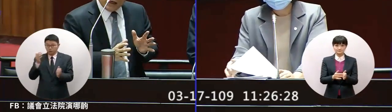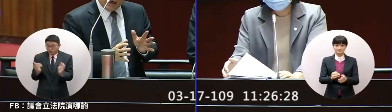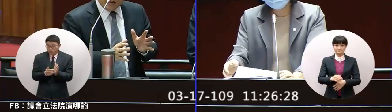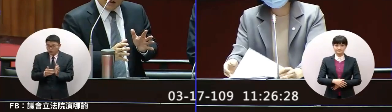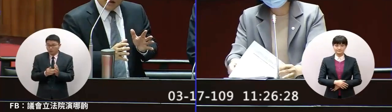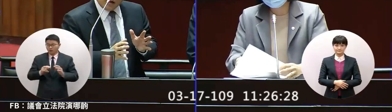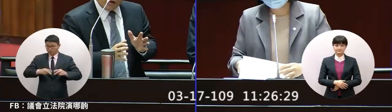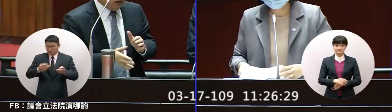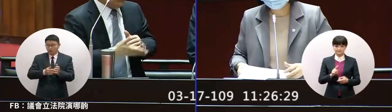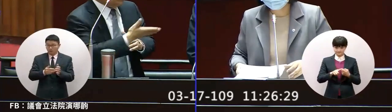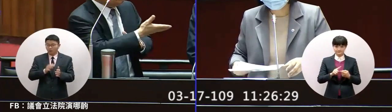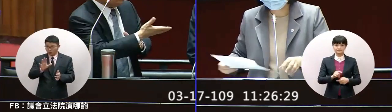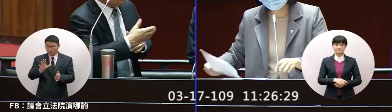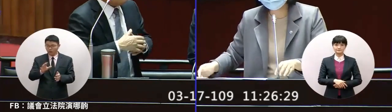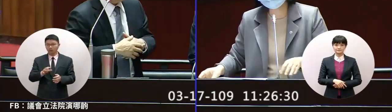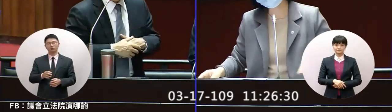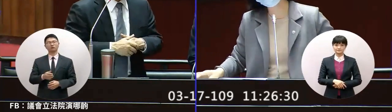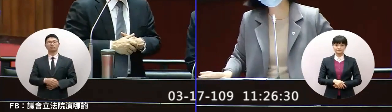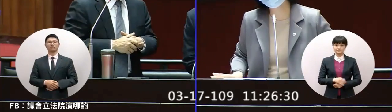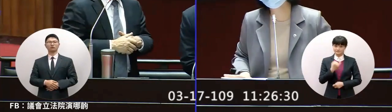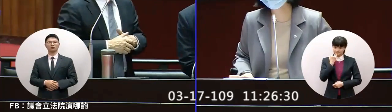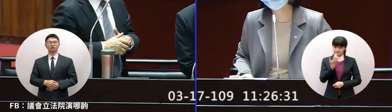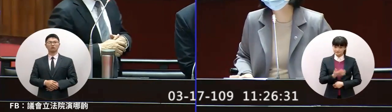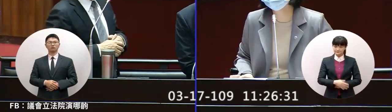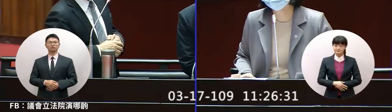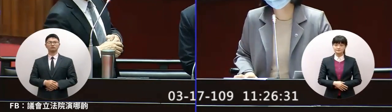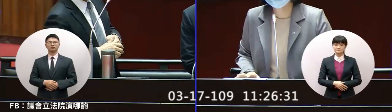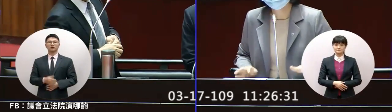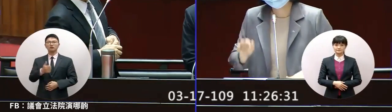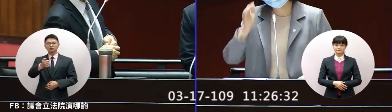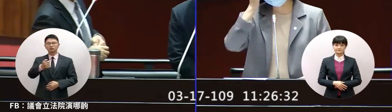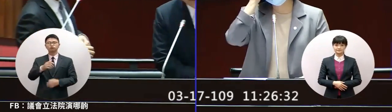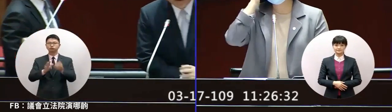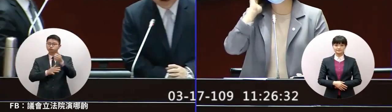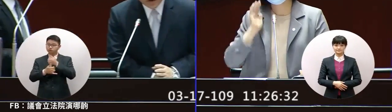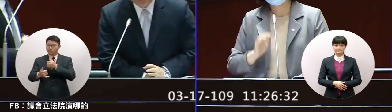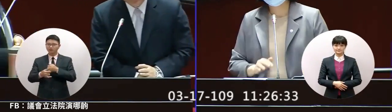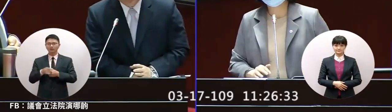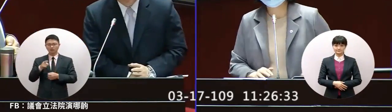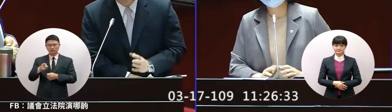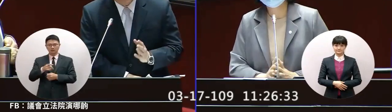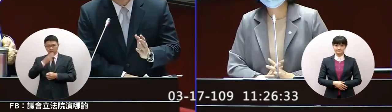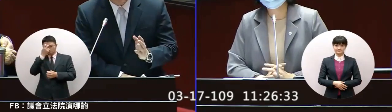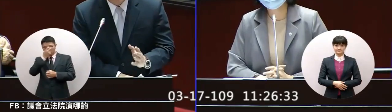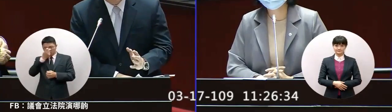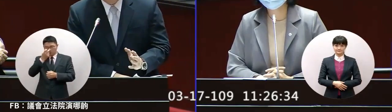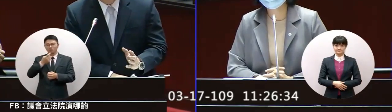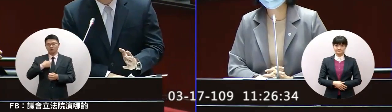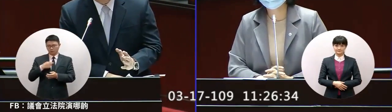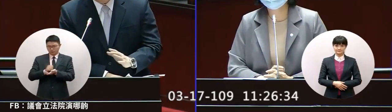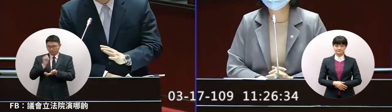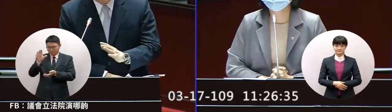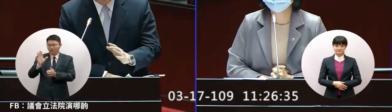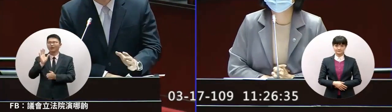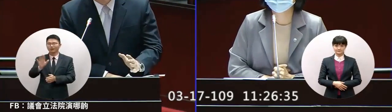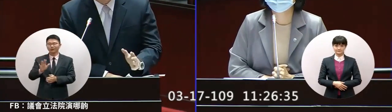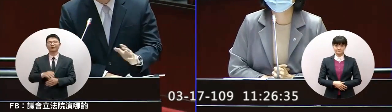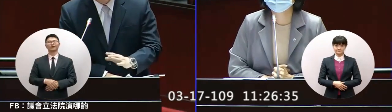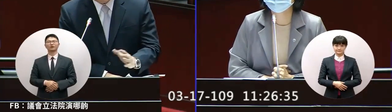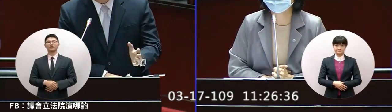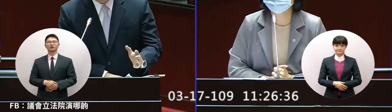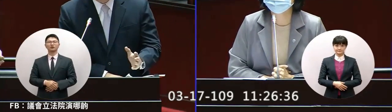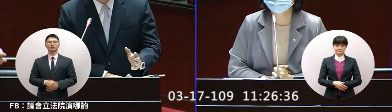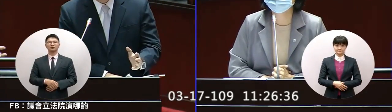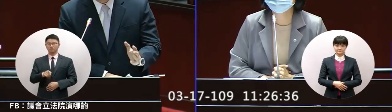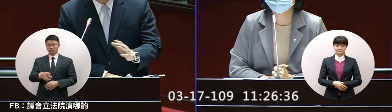修改。 对。 哦，安尼 是。 安尼会使咧吼。 感谢委员，因为委员的不断督促，我们也跟你报告过，当然这个部分因